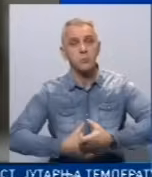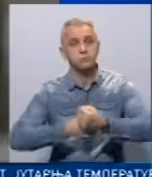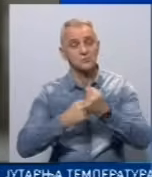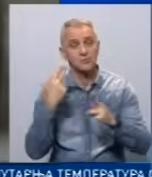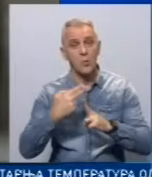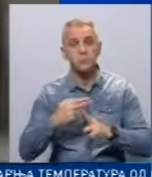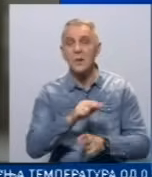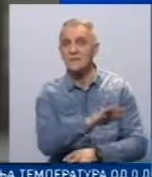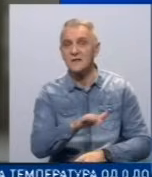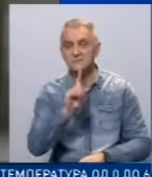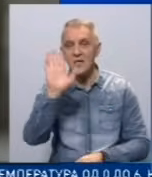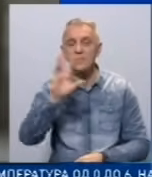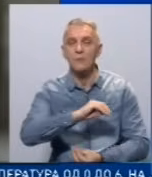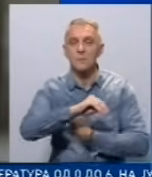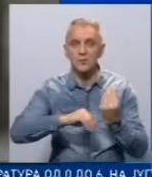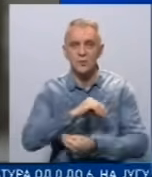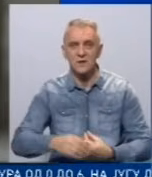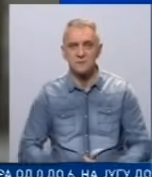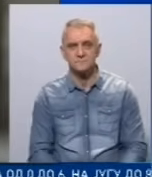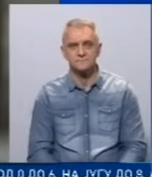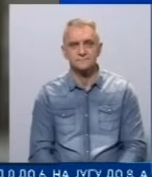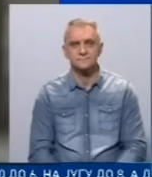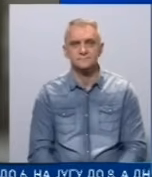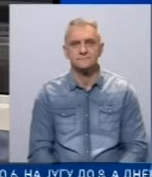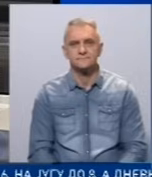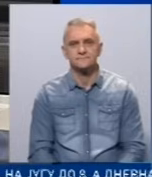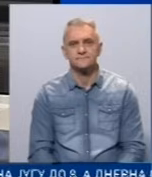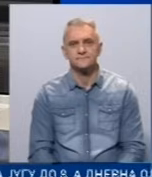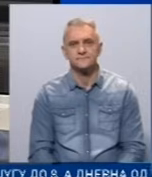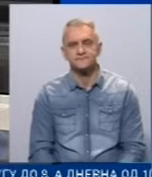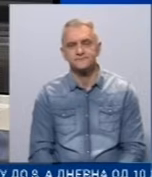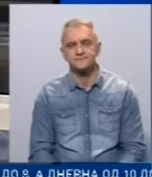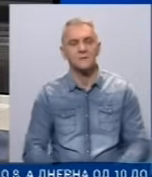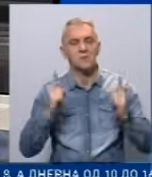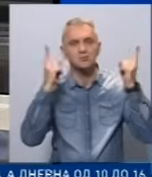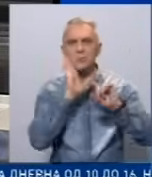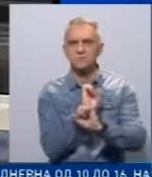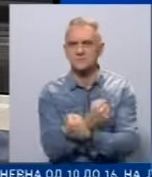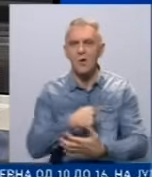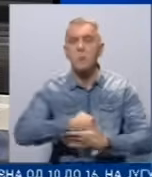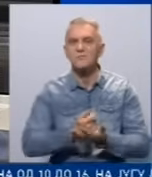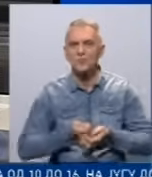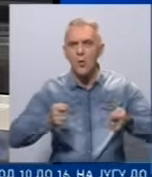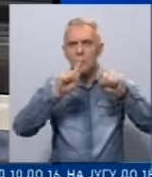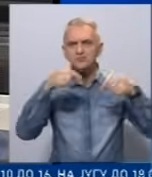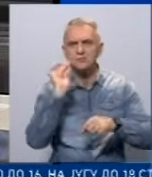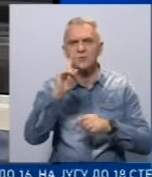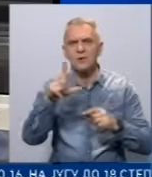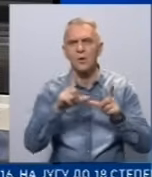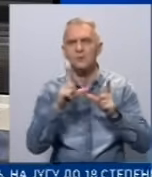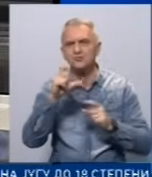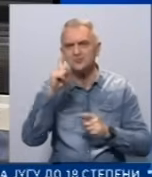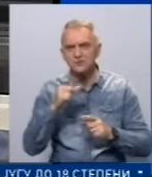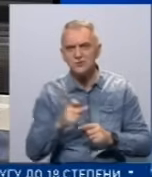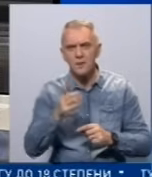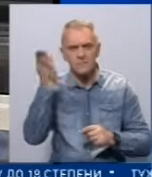oboljeloj djeci i njihovim roditeljima. Sud Bosne i Hercegovine potvrdio je optužnicu protiv